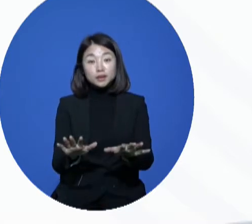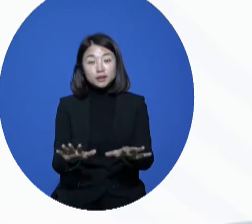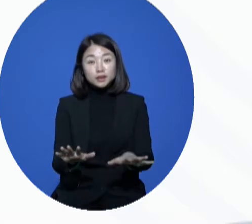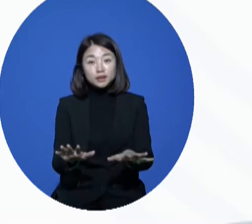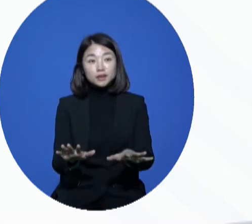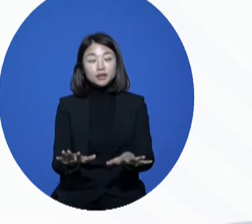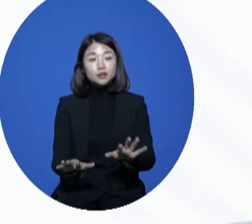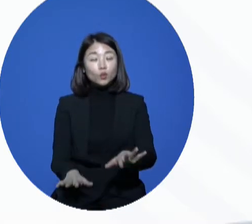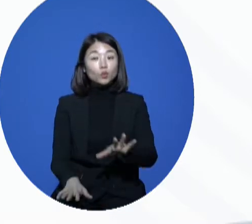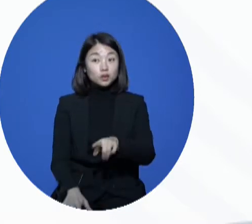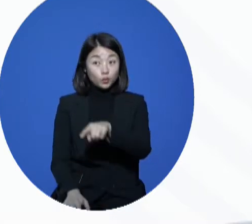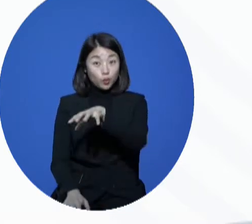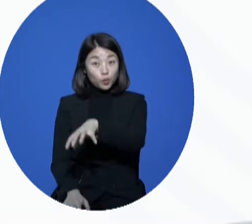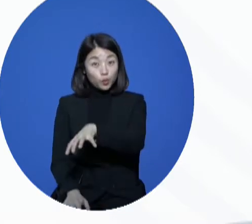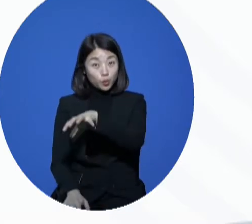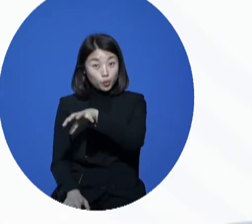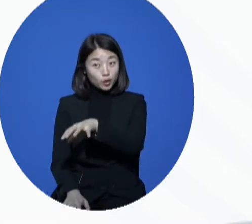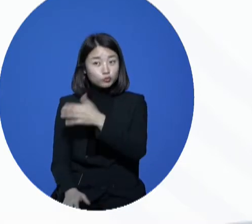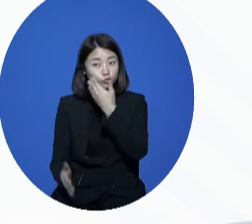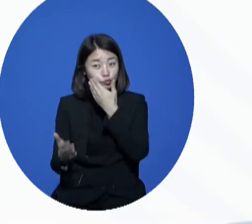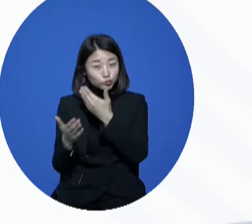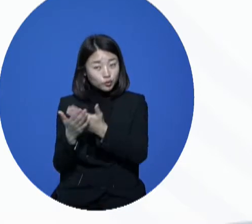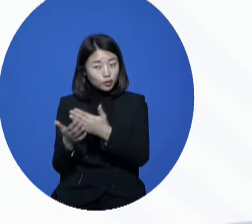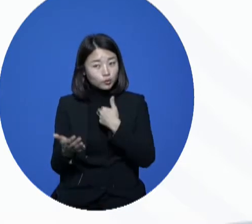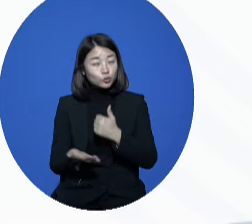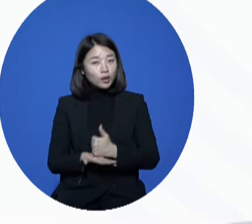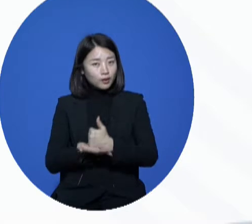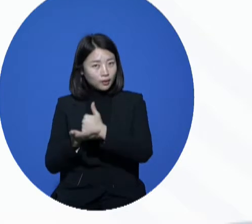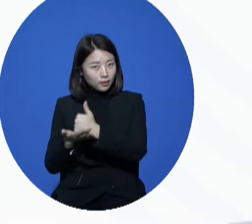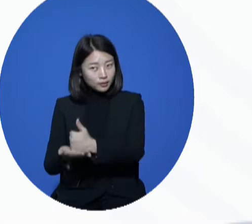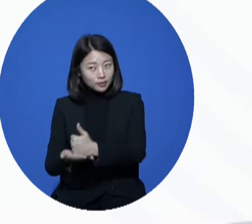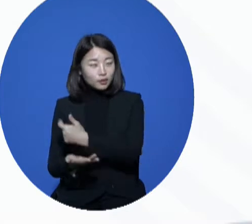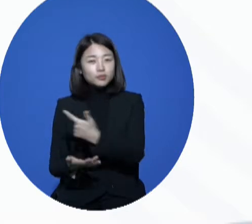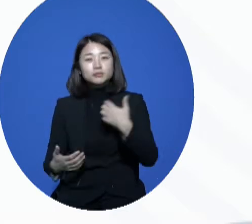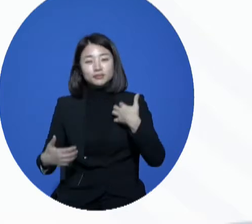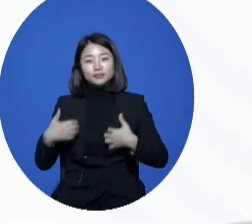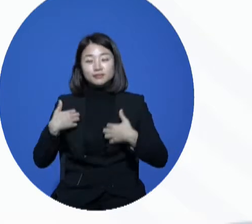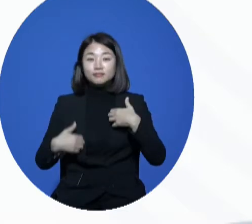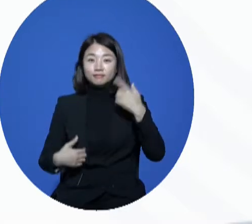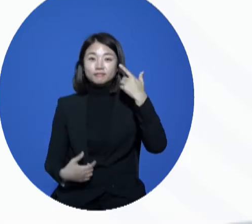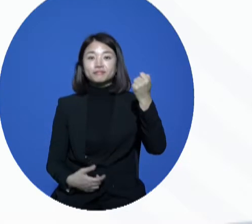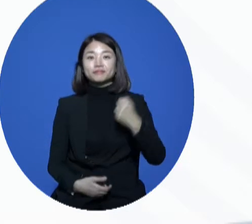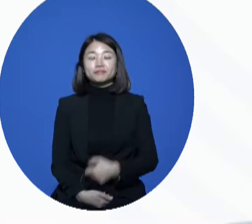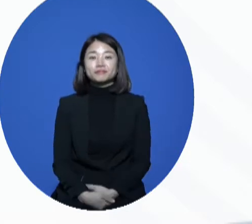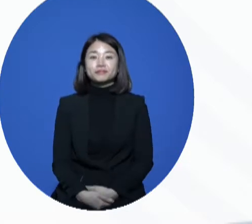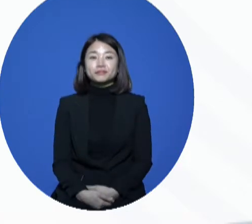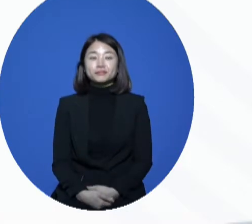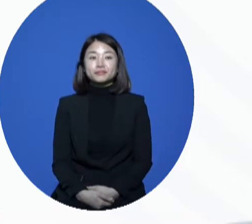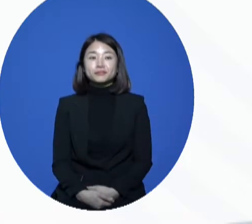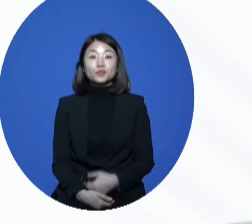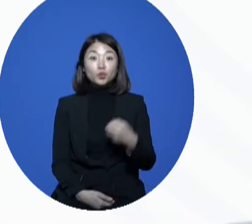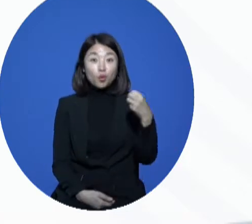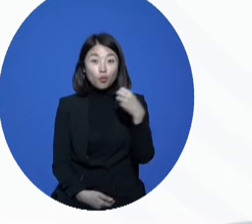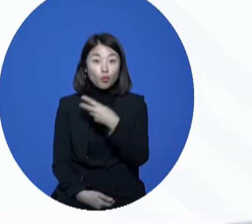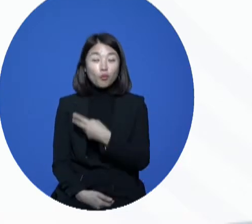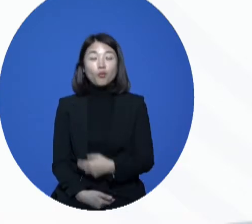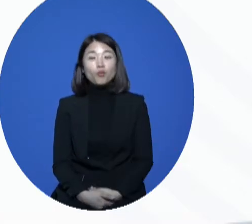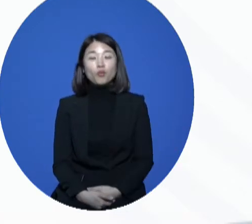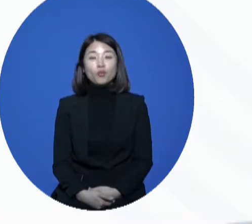오늘 이렇게 중요한 컨퍼런스에 여러분과 함께 하게 되어 매우 기쁘게 생각합니다.